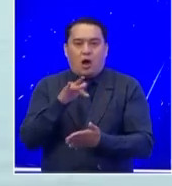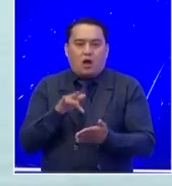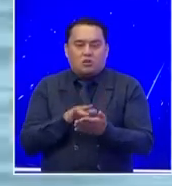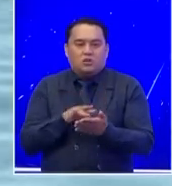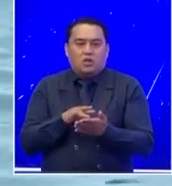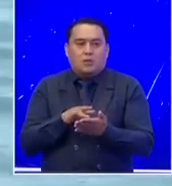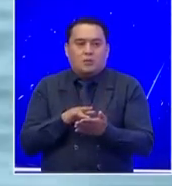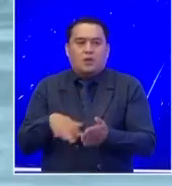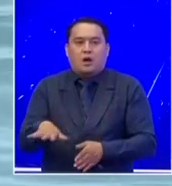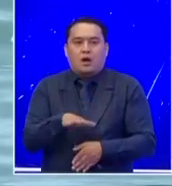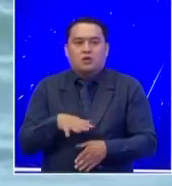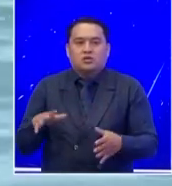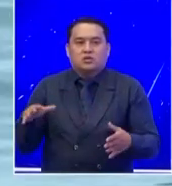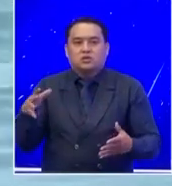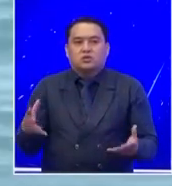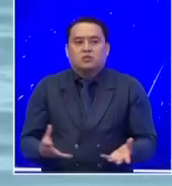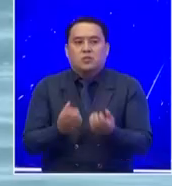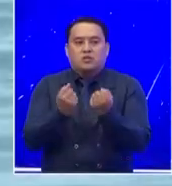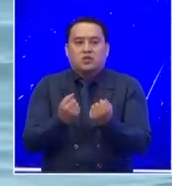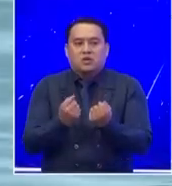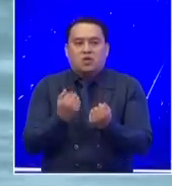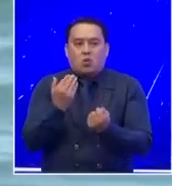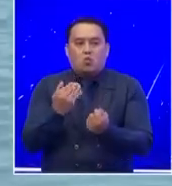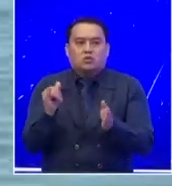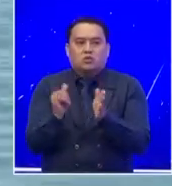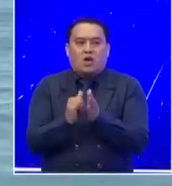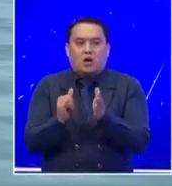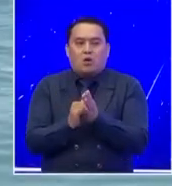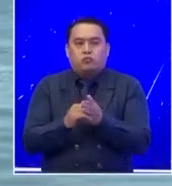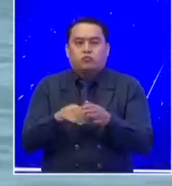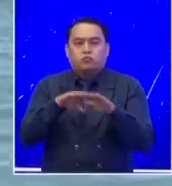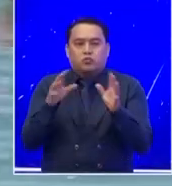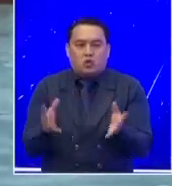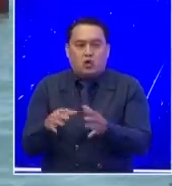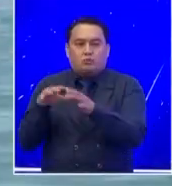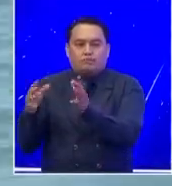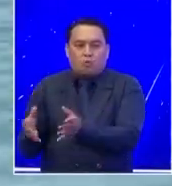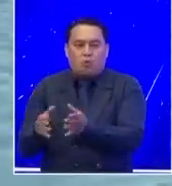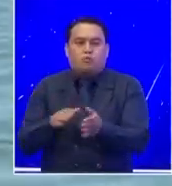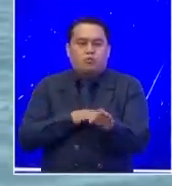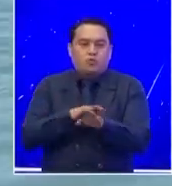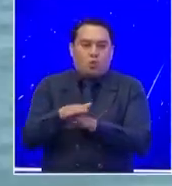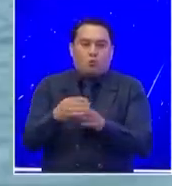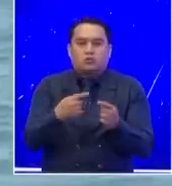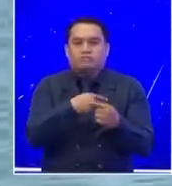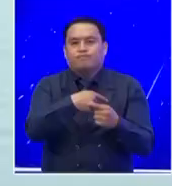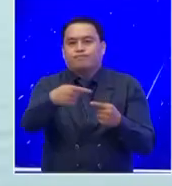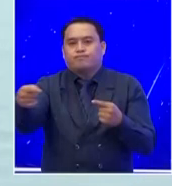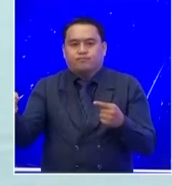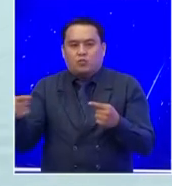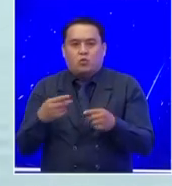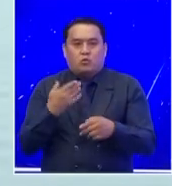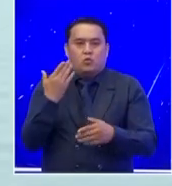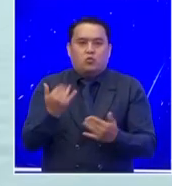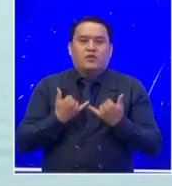пляжей. Сейчас спасатели департамента ЧС, они устанавливают буйки. Эти буйки будут полностью по периметру, по всему пляжу.